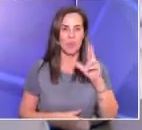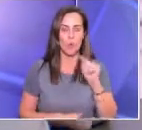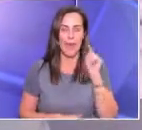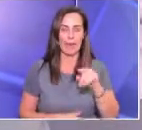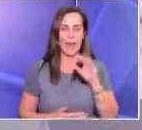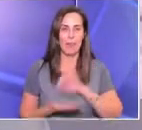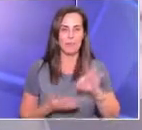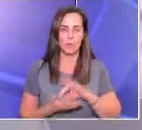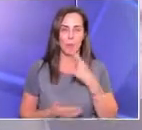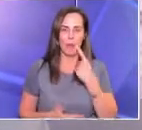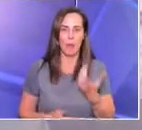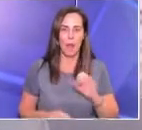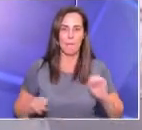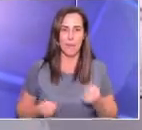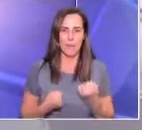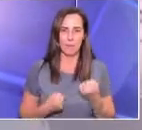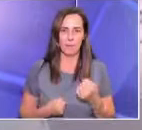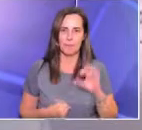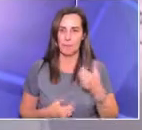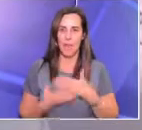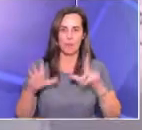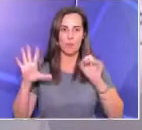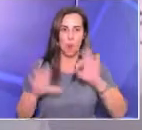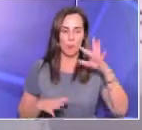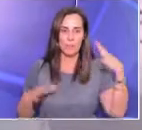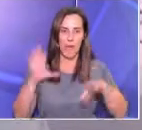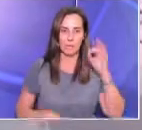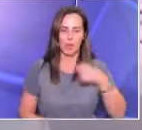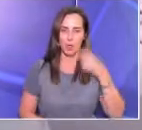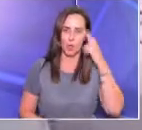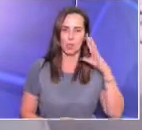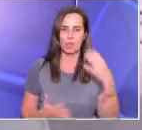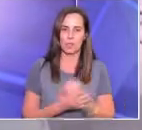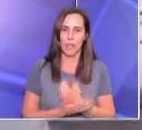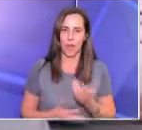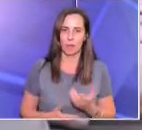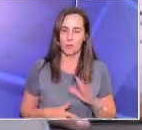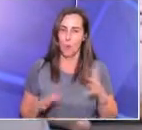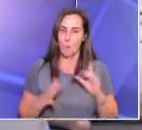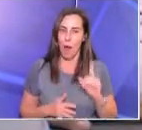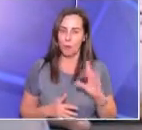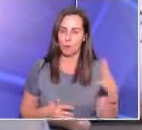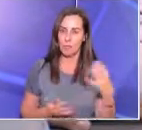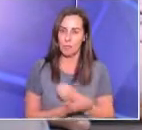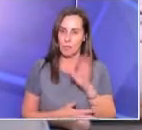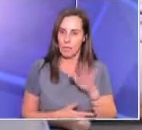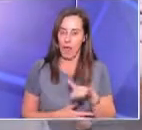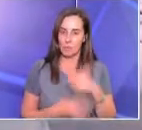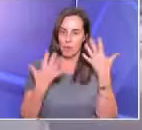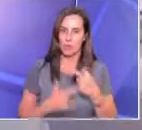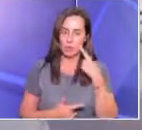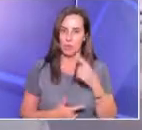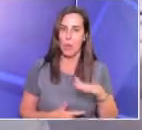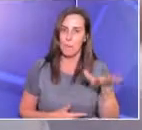מגיע למטה שלו, כי הוא אומר לפעילים שלו, אם אין 70% הצבעה, אני לא יודע שניצחתי. לא, הוא פחד שהוא לא ינצח גם שהסקרים יראו שהוא